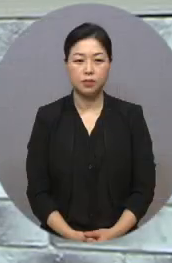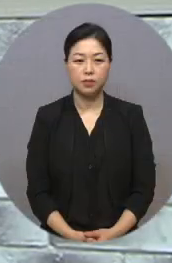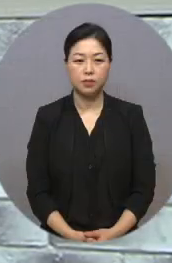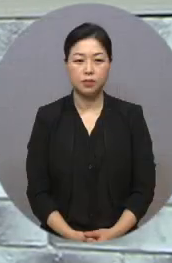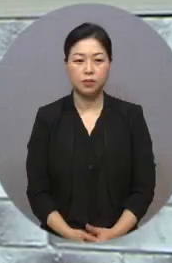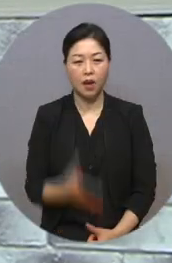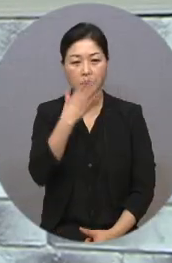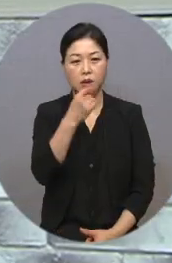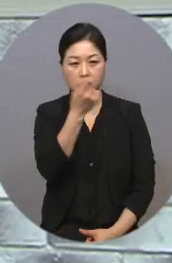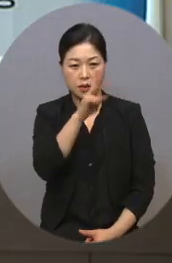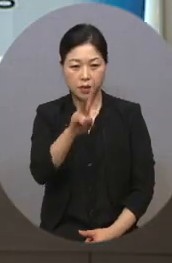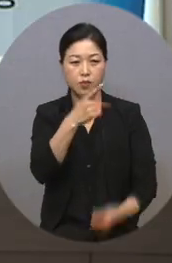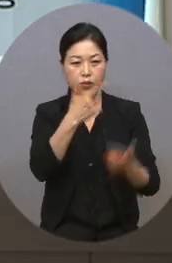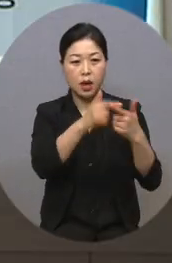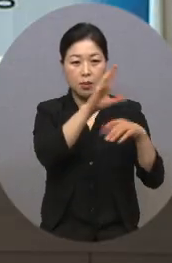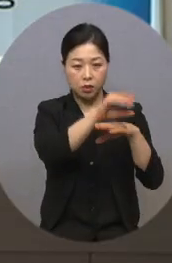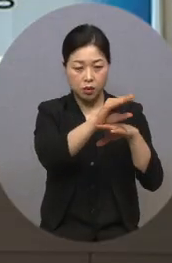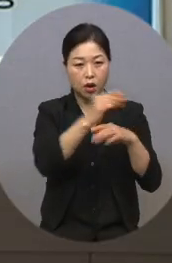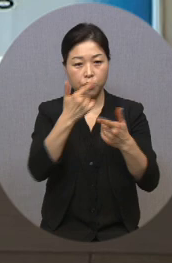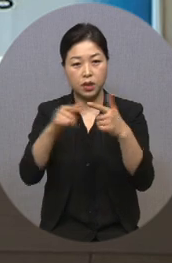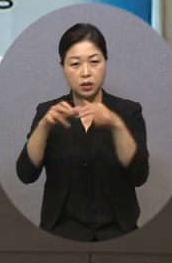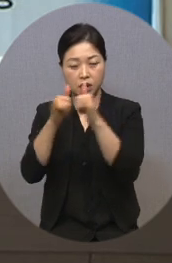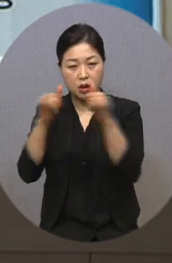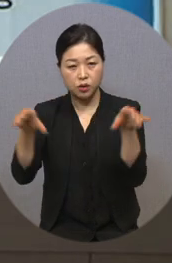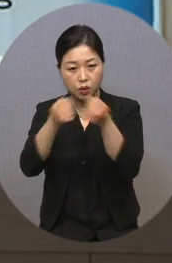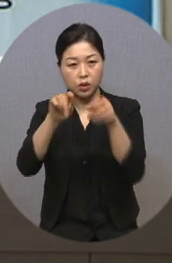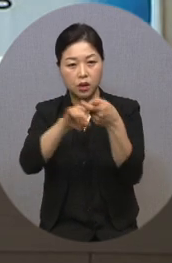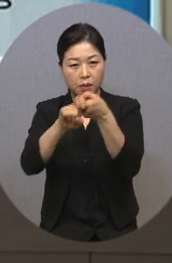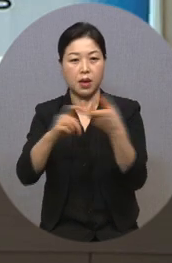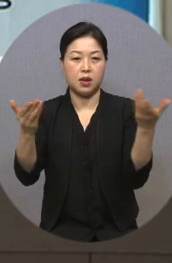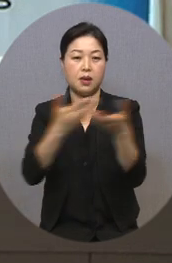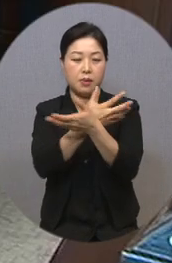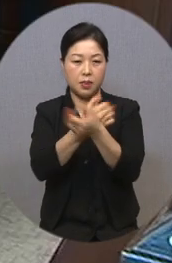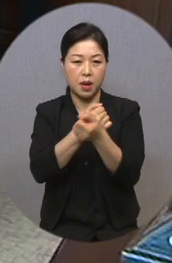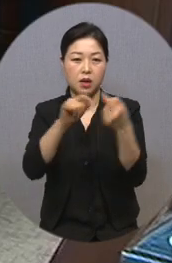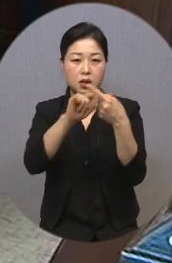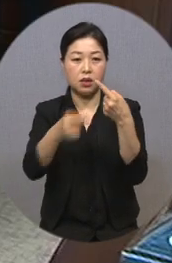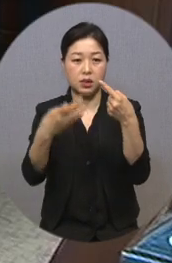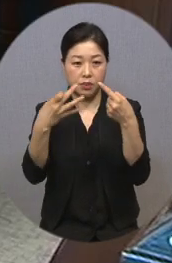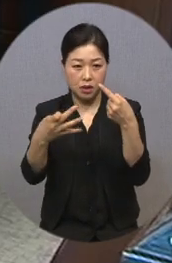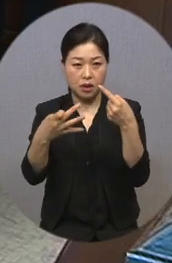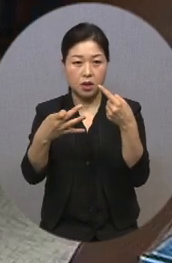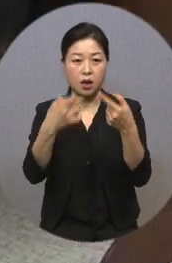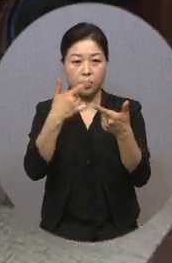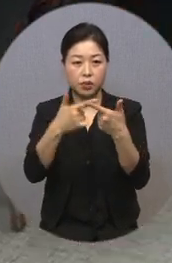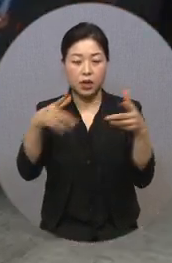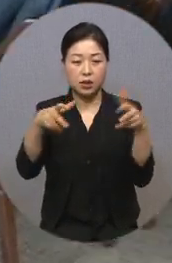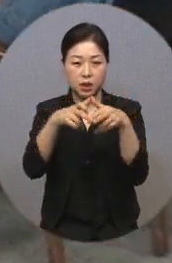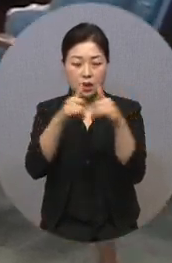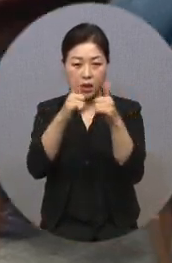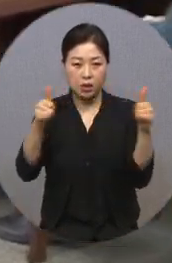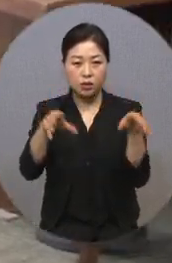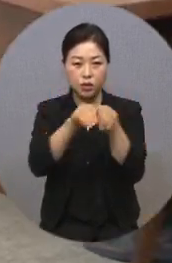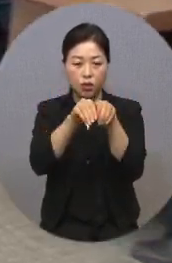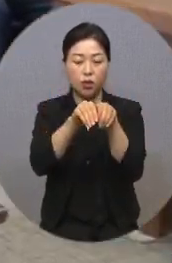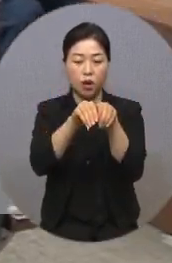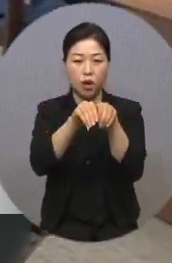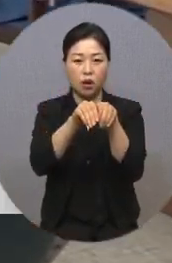복지TV 부산방송과 부산장애인총연합회 간 업무협약식이 지난 14일 부산장애인총연합회 회의실에서